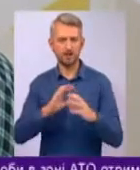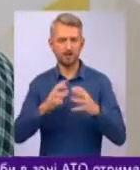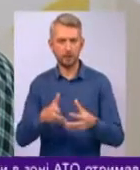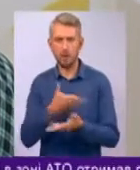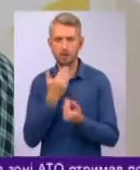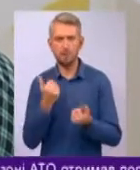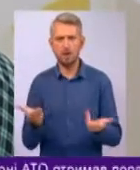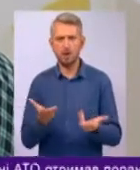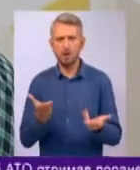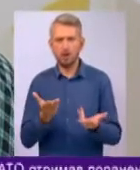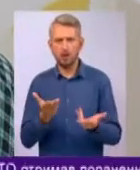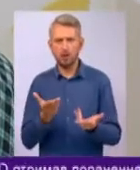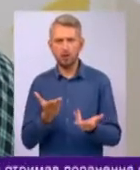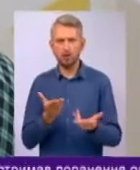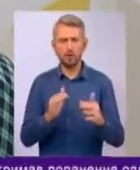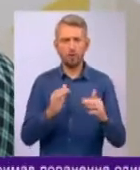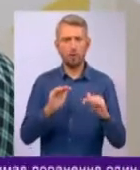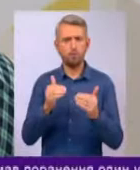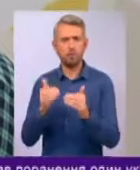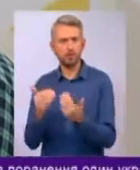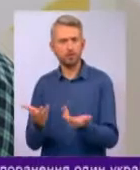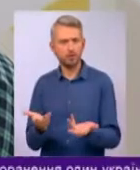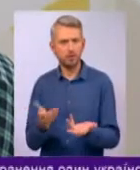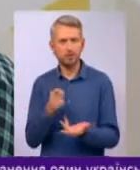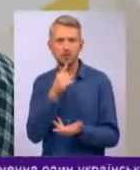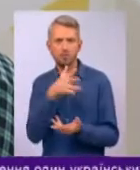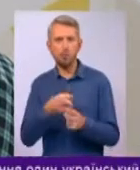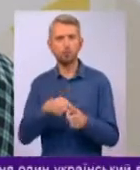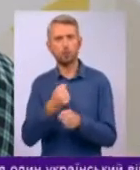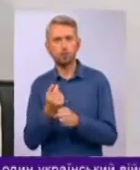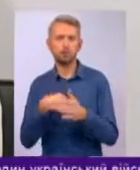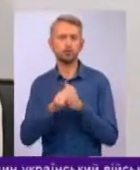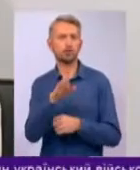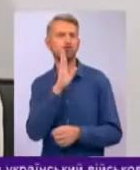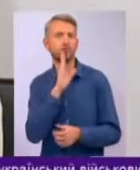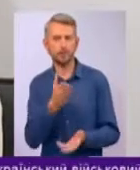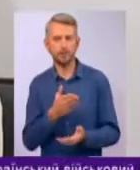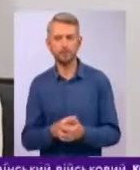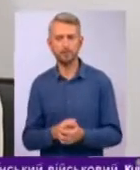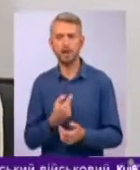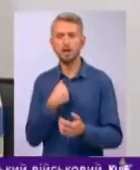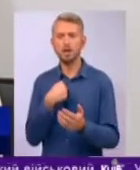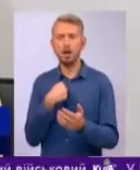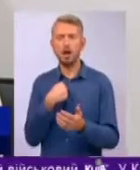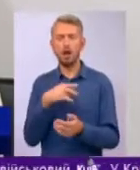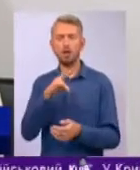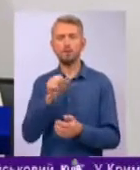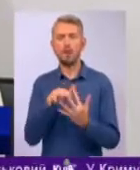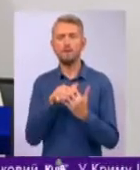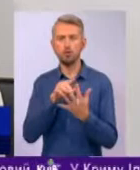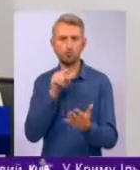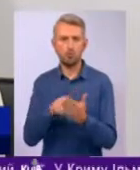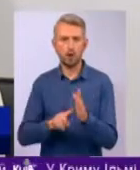немає якихось совкових обмежень, от, ти не можеш це робити тільки тому, що ти жінка. На війну я попала з перших днів